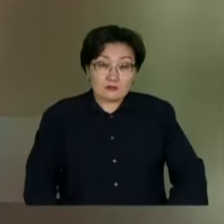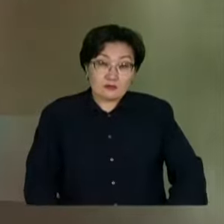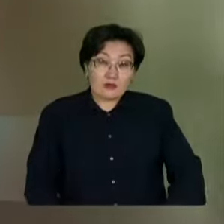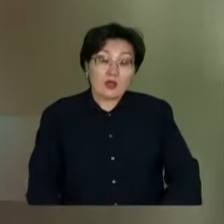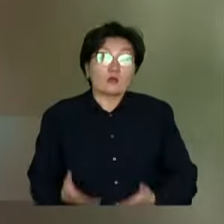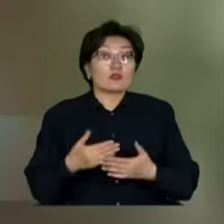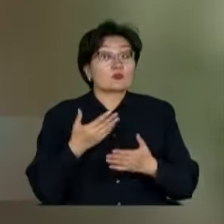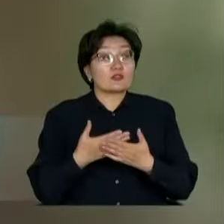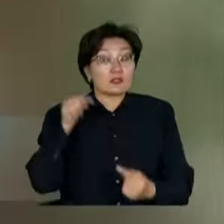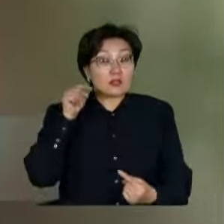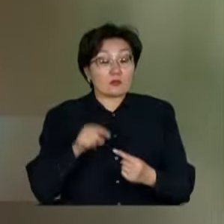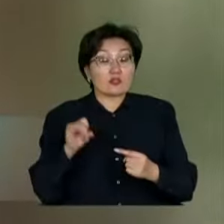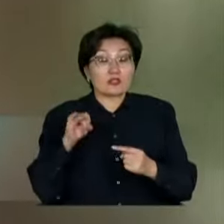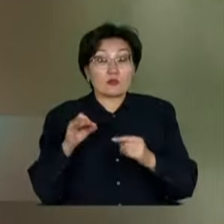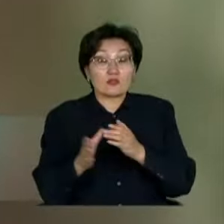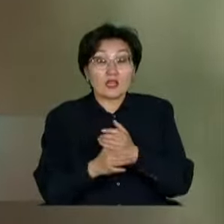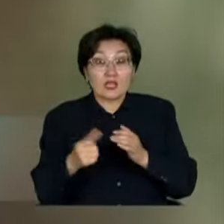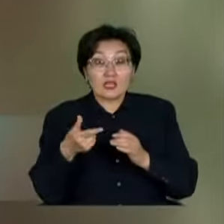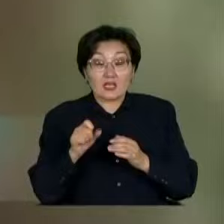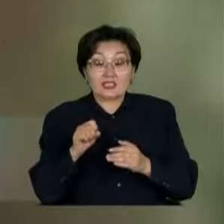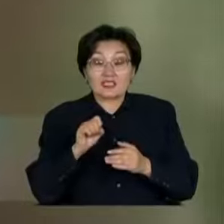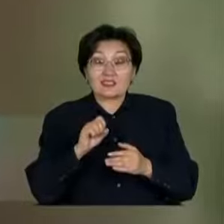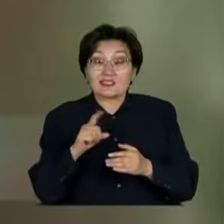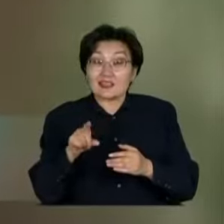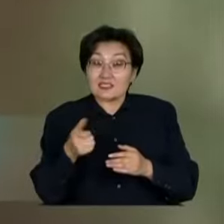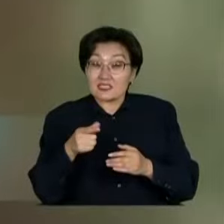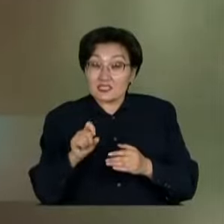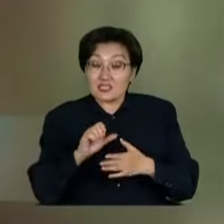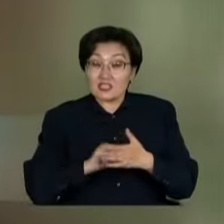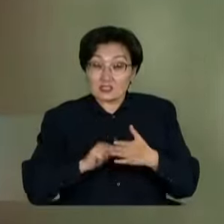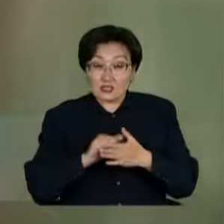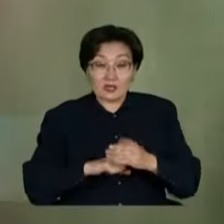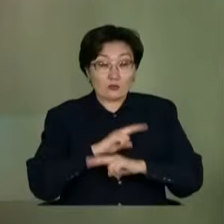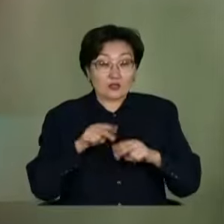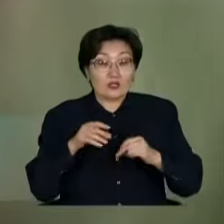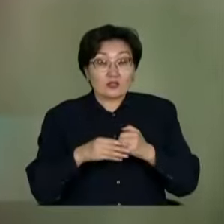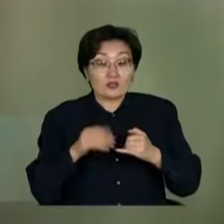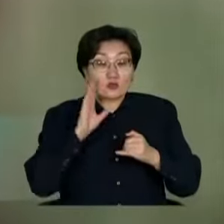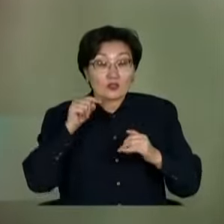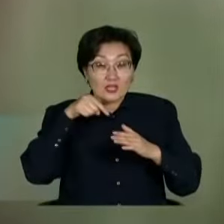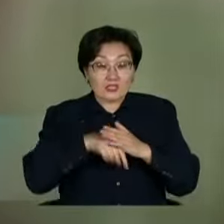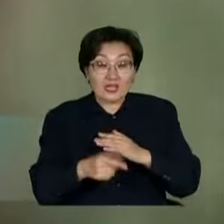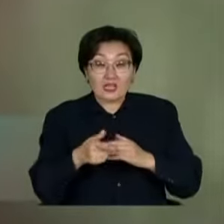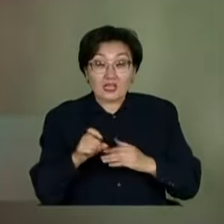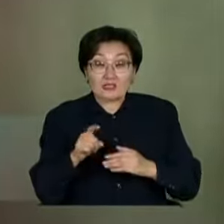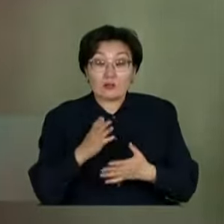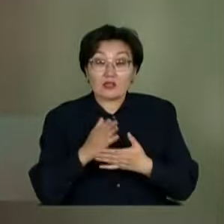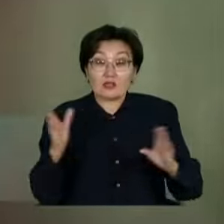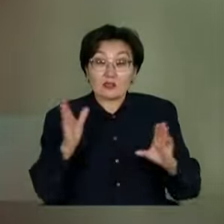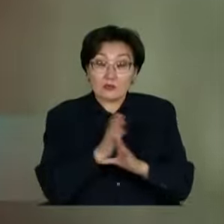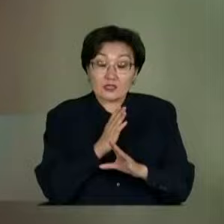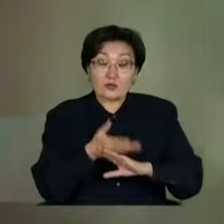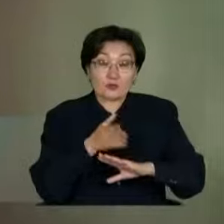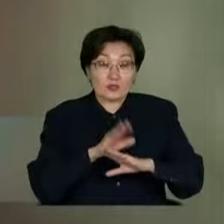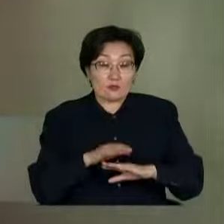Біздің болжамымыз бойынша итбалықтар газдың әсерінен қырылуы мүмкін. Каспий теңізінде суасты газының бар екені мәлім. Ол ауадан ауыр